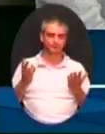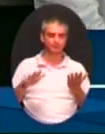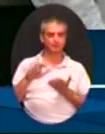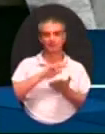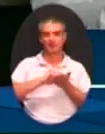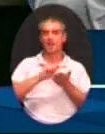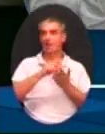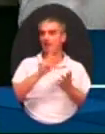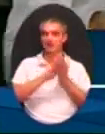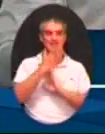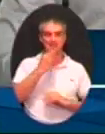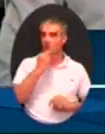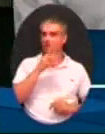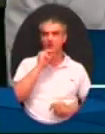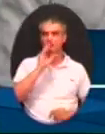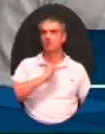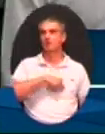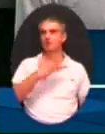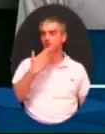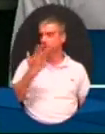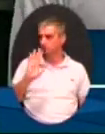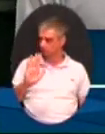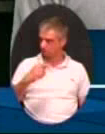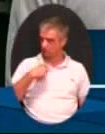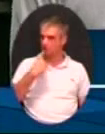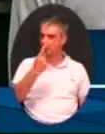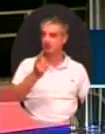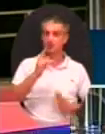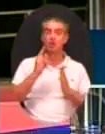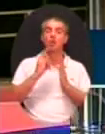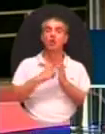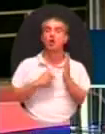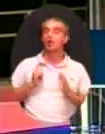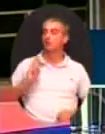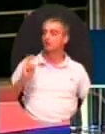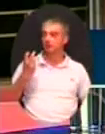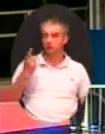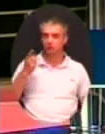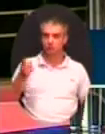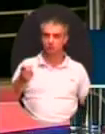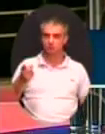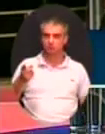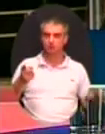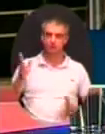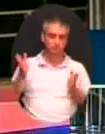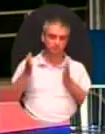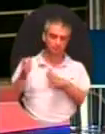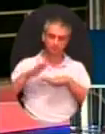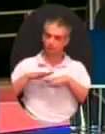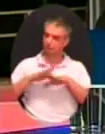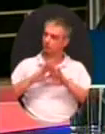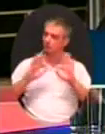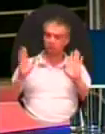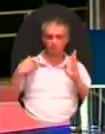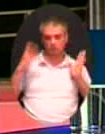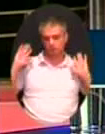מערך הגיור, ועוד לא דיברנו על עיריית ירושלים. אז בוא נגיד לך, חוק הגיוס הוא אומר שזה מקצועי ואין לו מושג מה